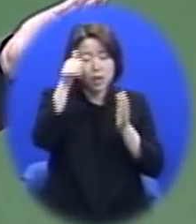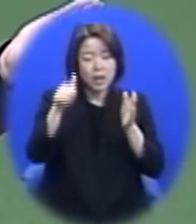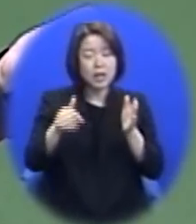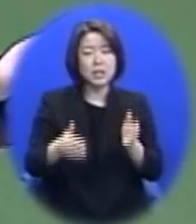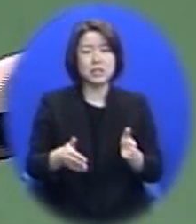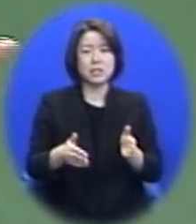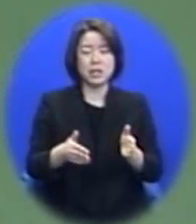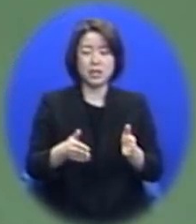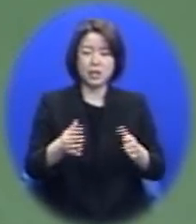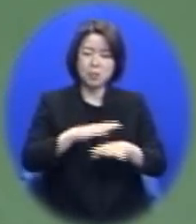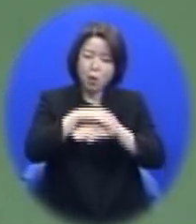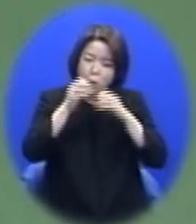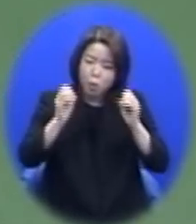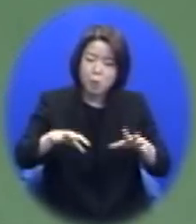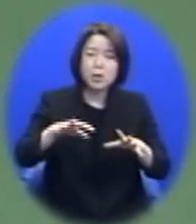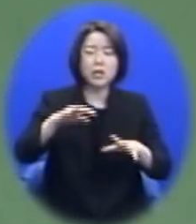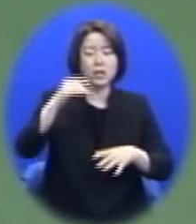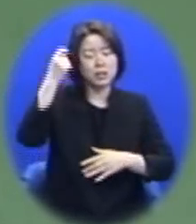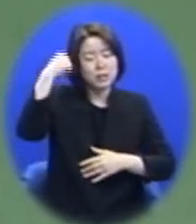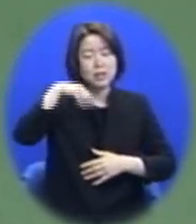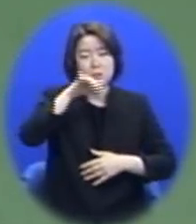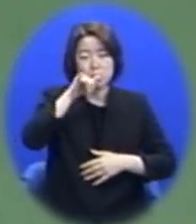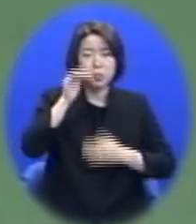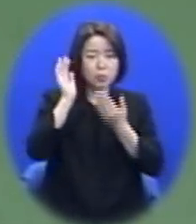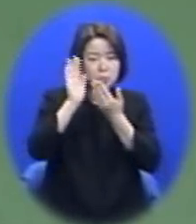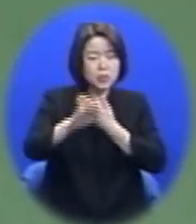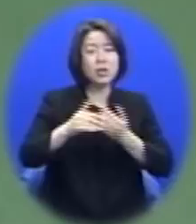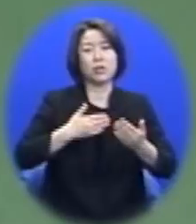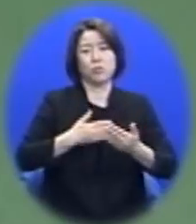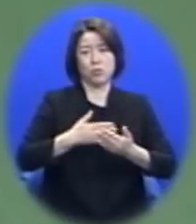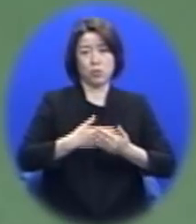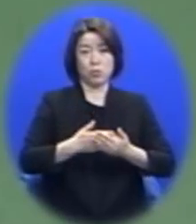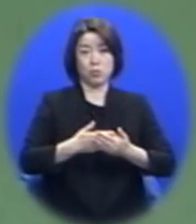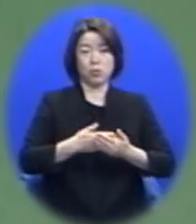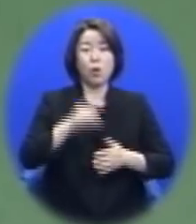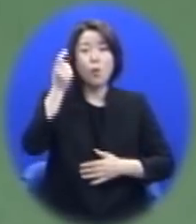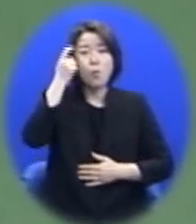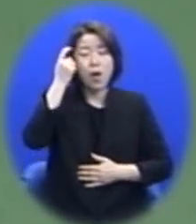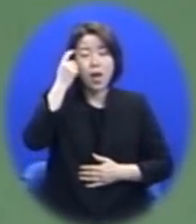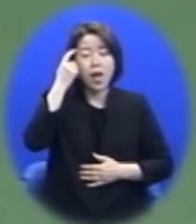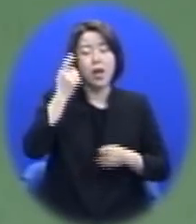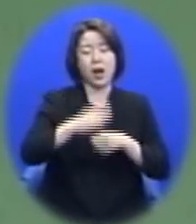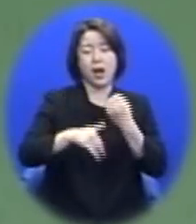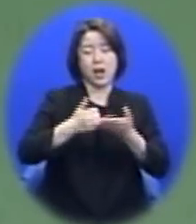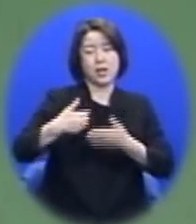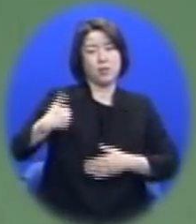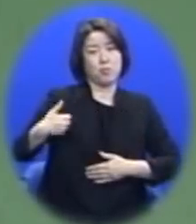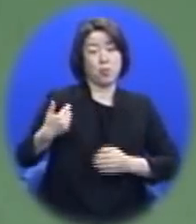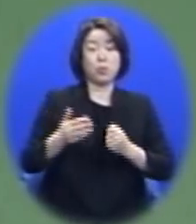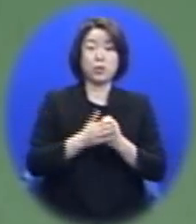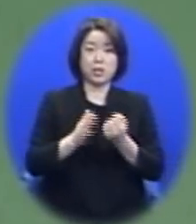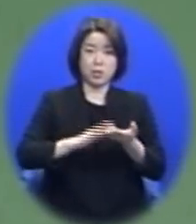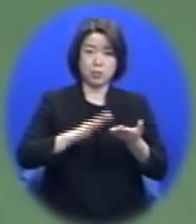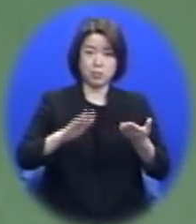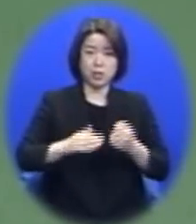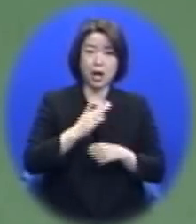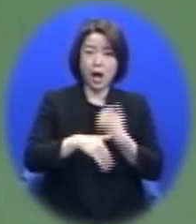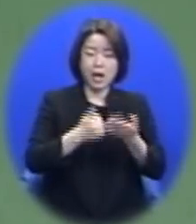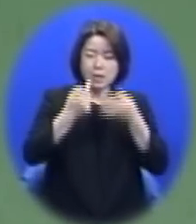두렵고 왜 이렇지요? 하나님을 몰라서 그렇습니다. 하나님을 분명히 알지